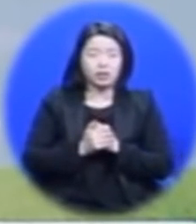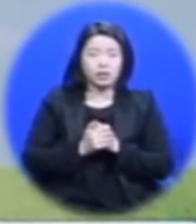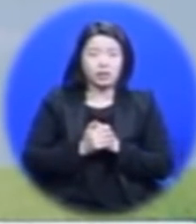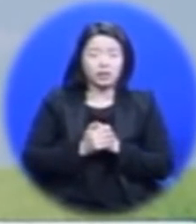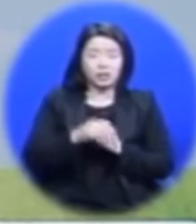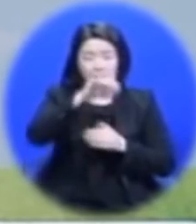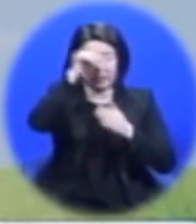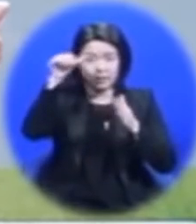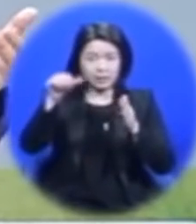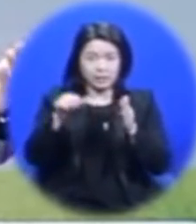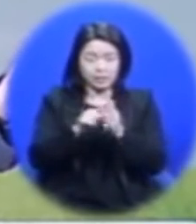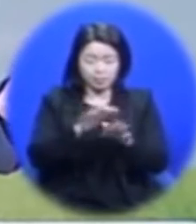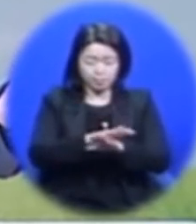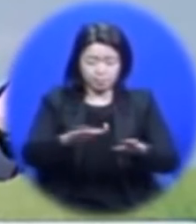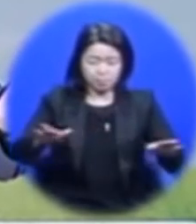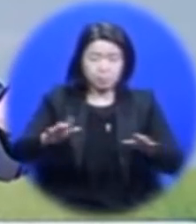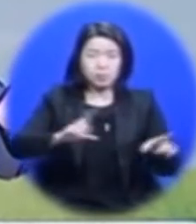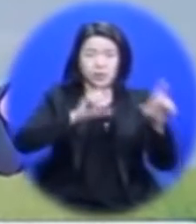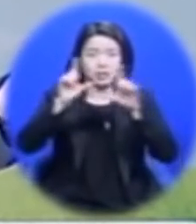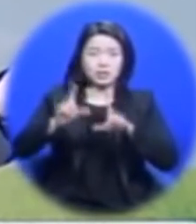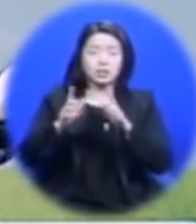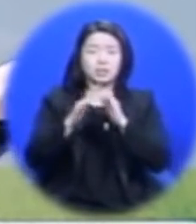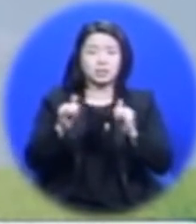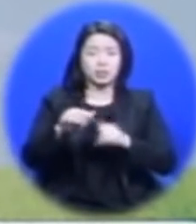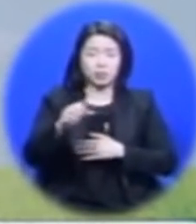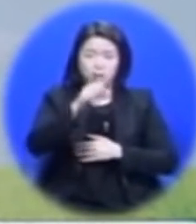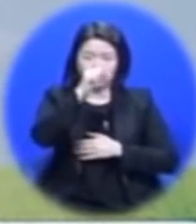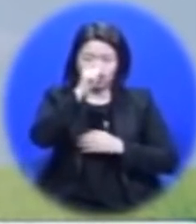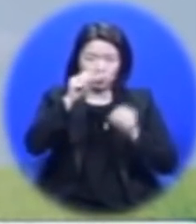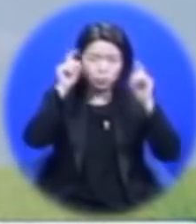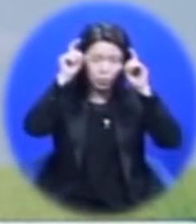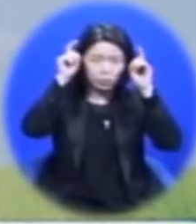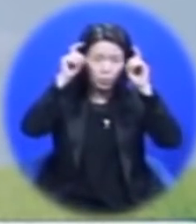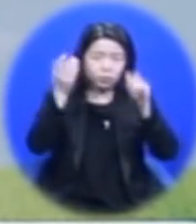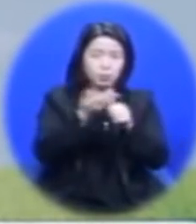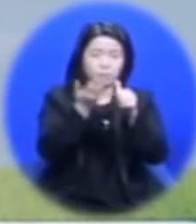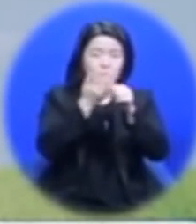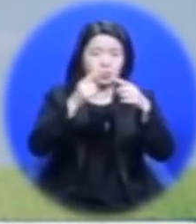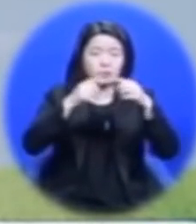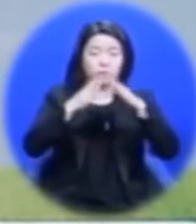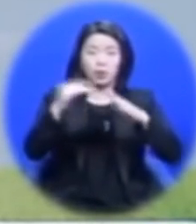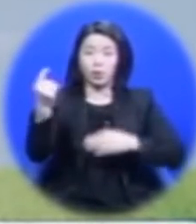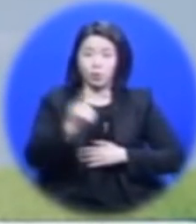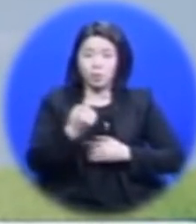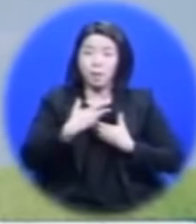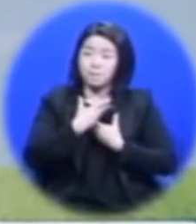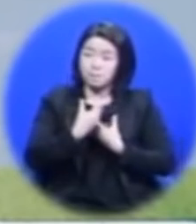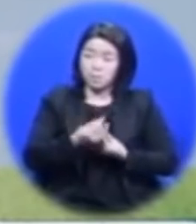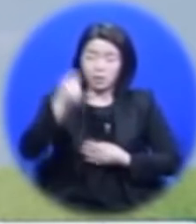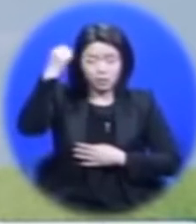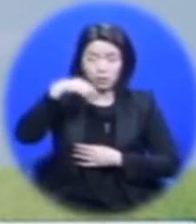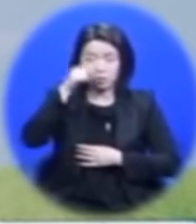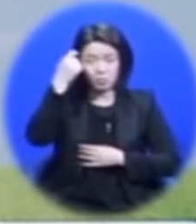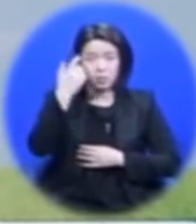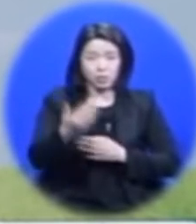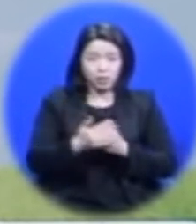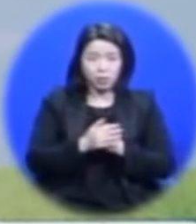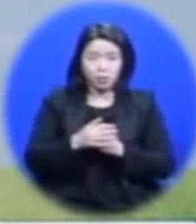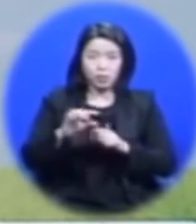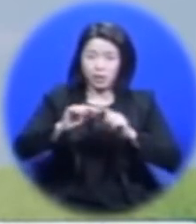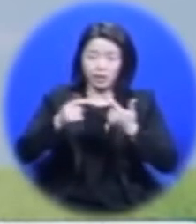인생의 밑바닥을 사는 사람들이 선한 목적에 오면 편안한 느낌일까요? 아니면 불편한